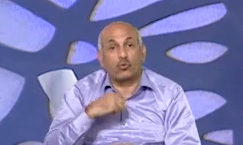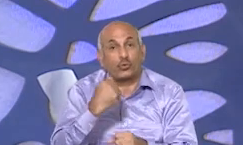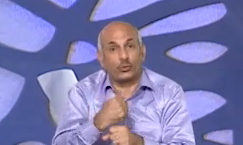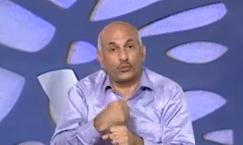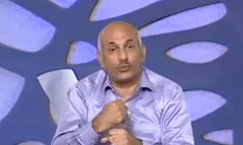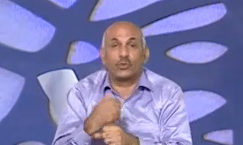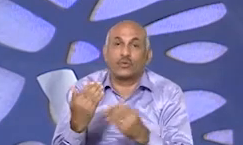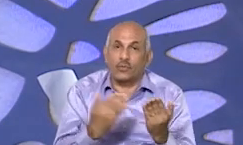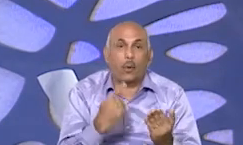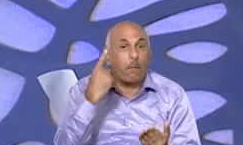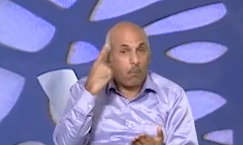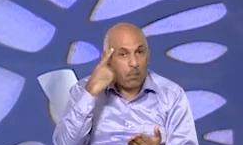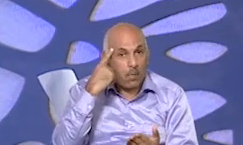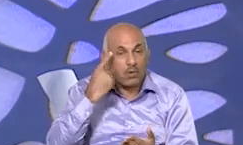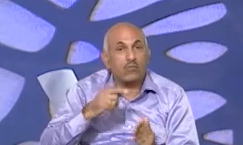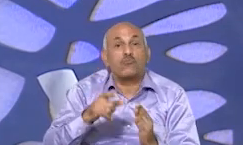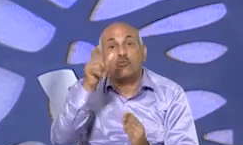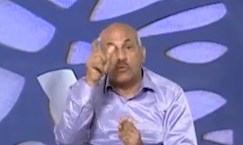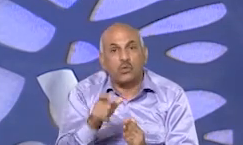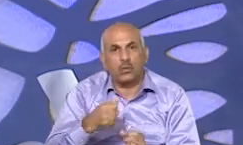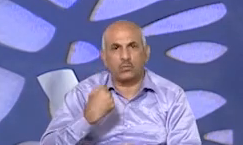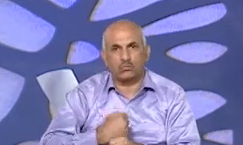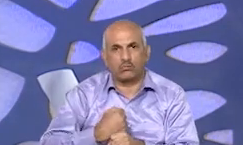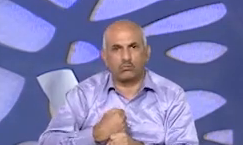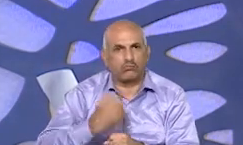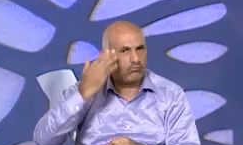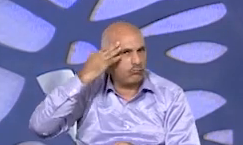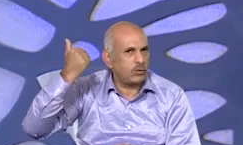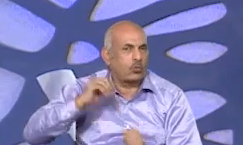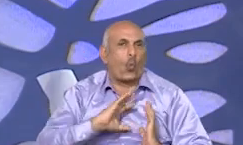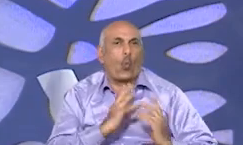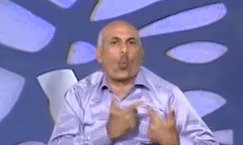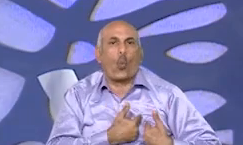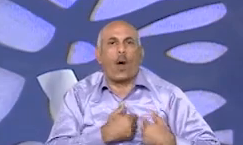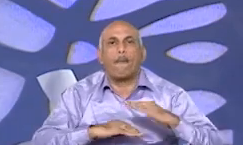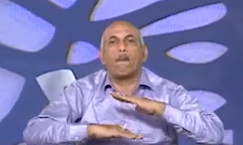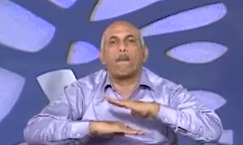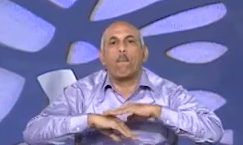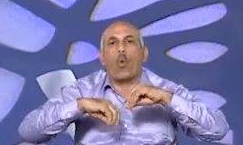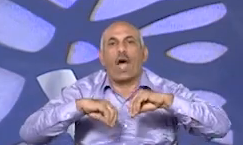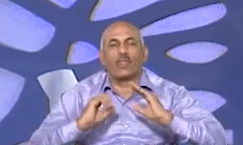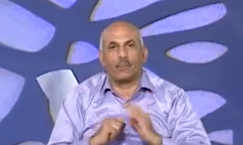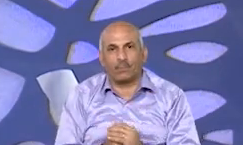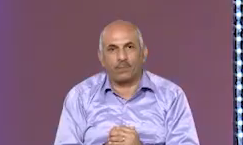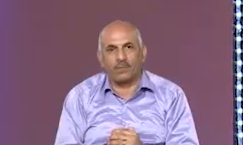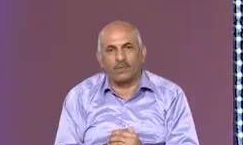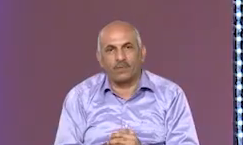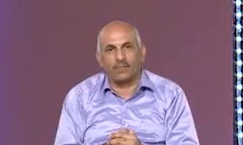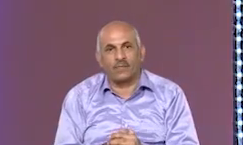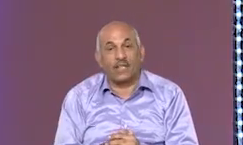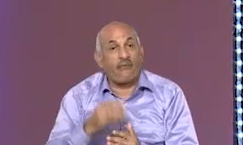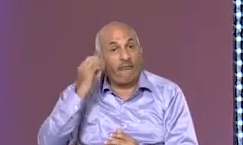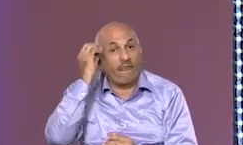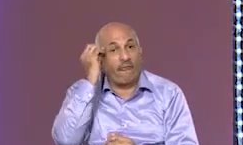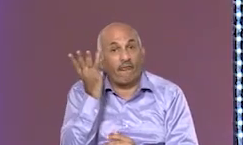العمل، لان معروف عنه ان هو شخص مجتهد شاطر وامين. باختصار يعني. جميل. فكره